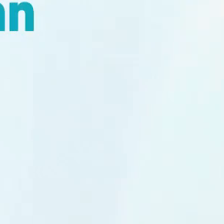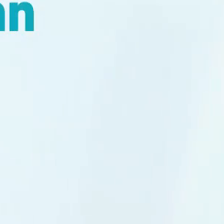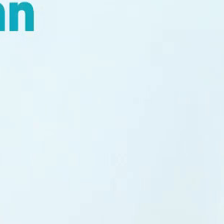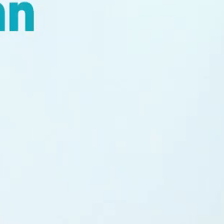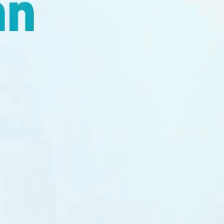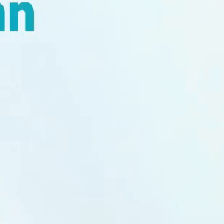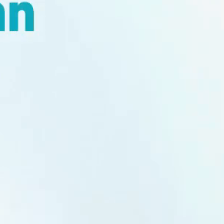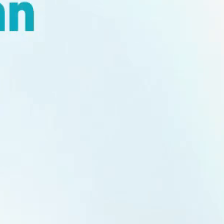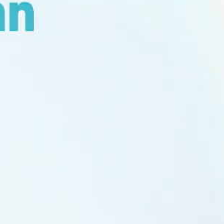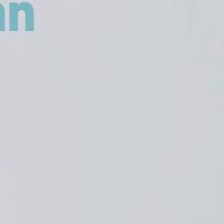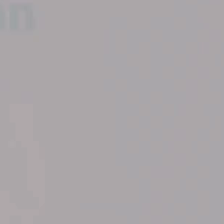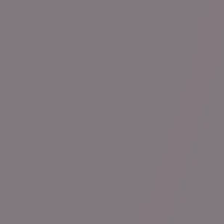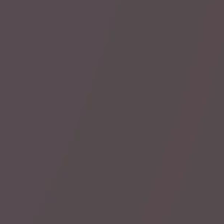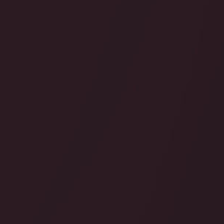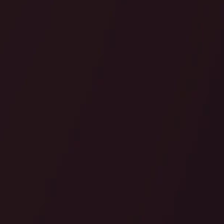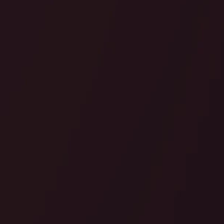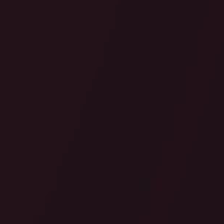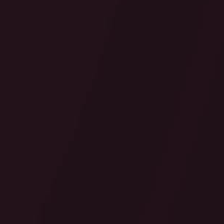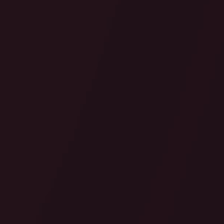hai hai